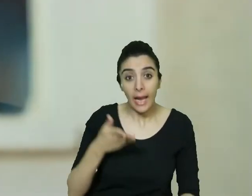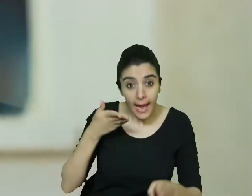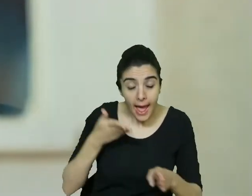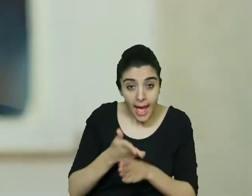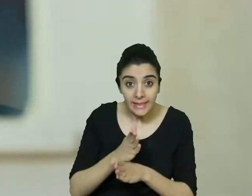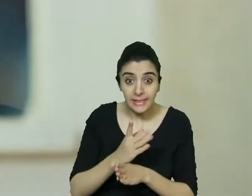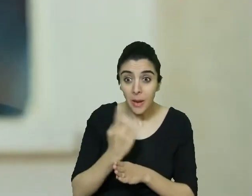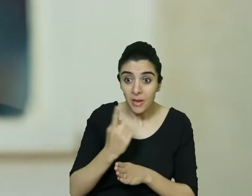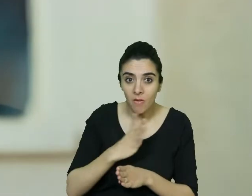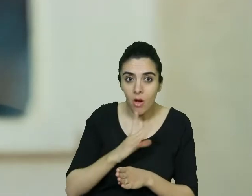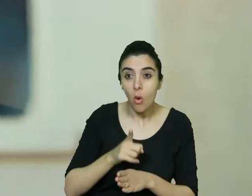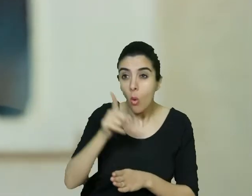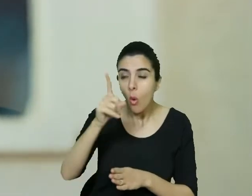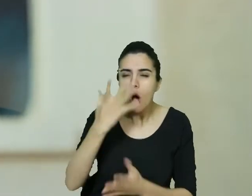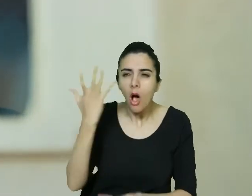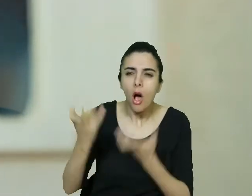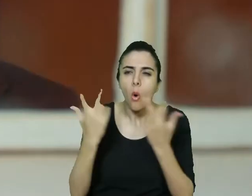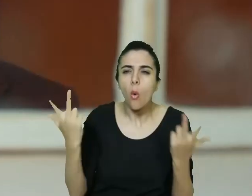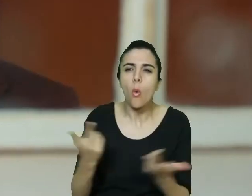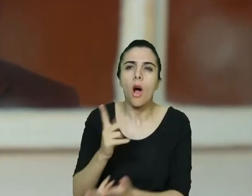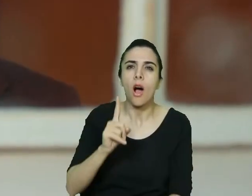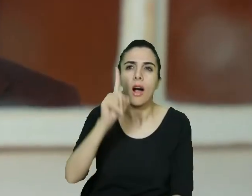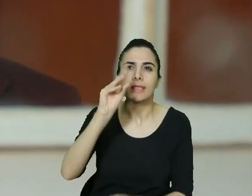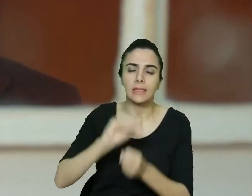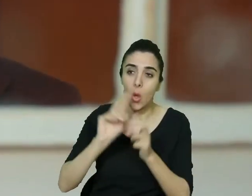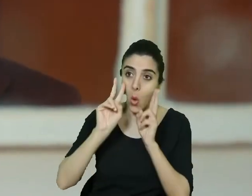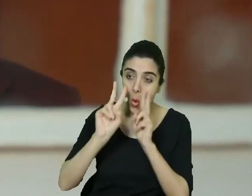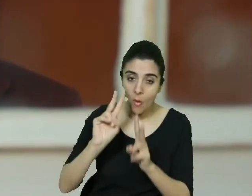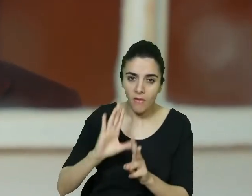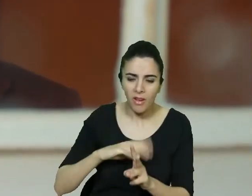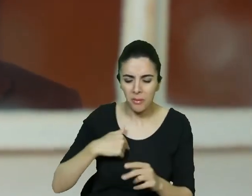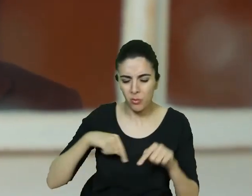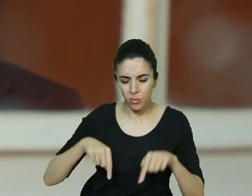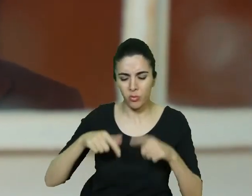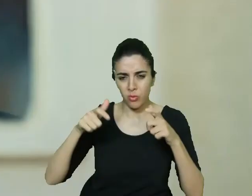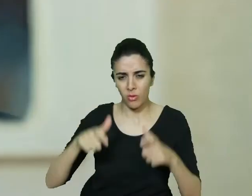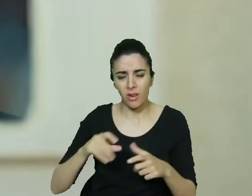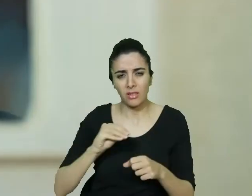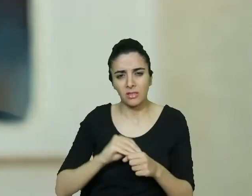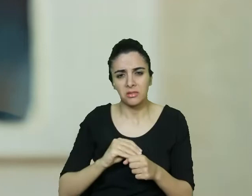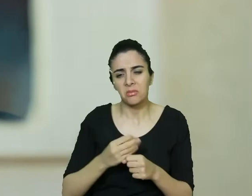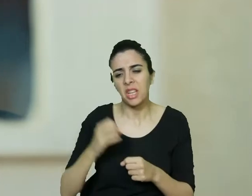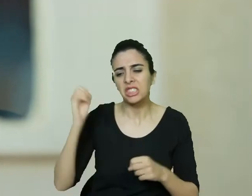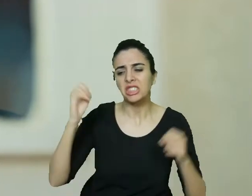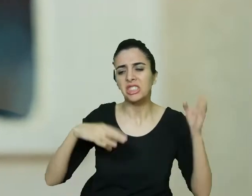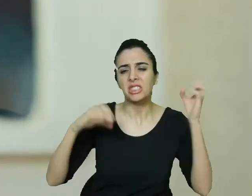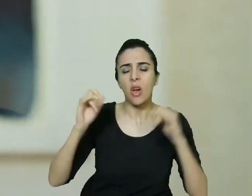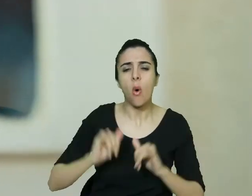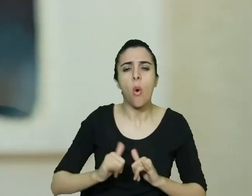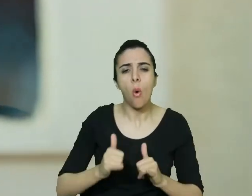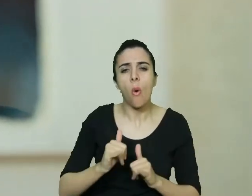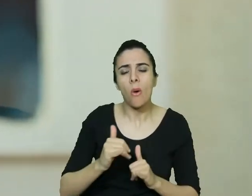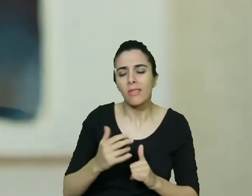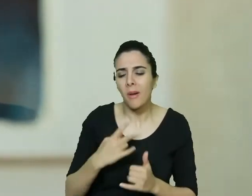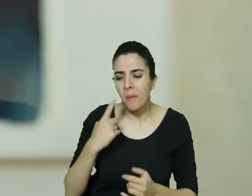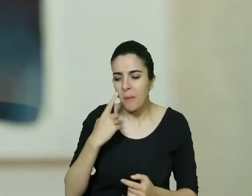Asıl kaynak orada gürül gürül çağlarken, biz burada ışık oyunlarıyla,